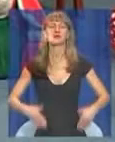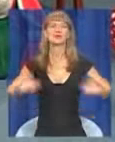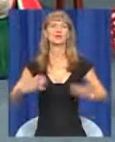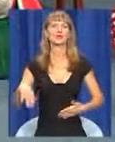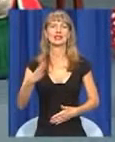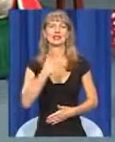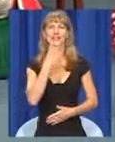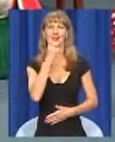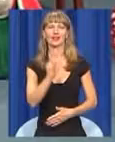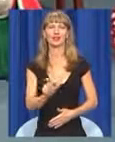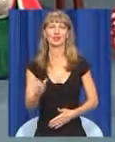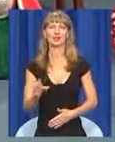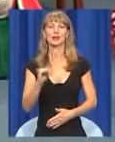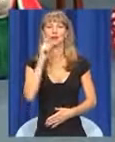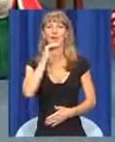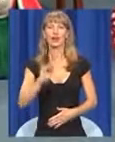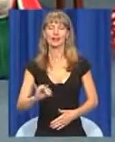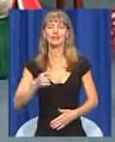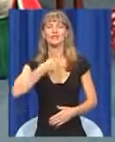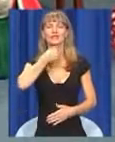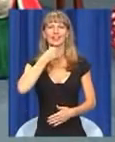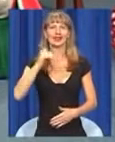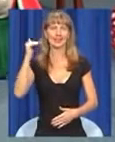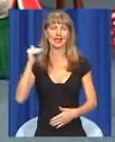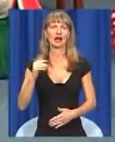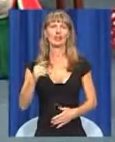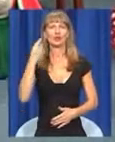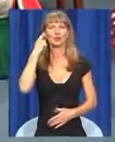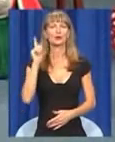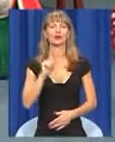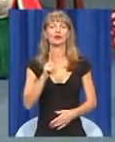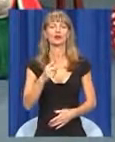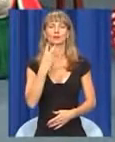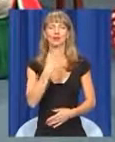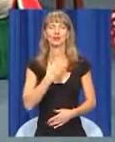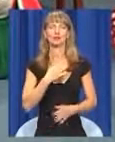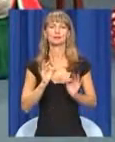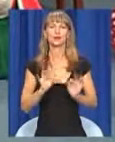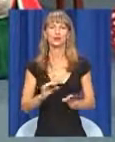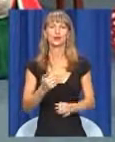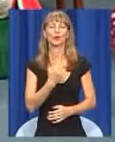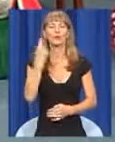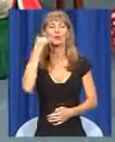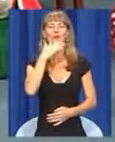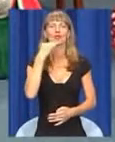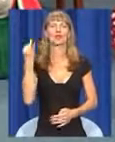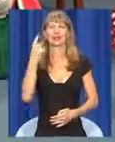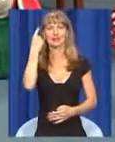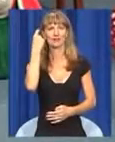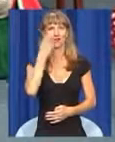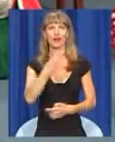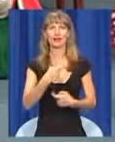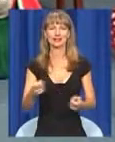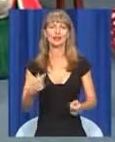привіт усім нашим телеглядачам, і маленьким, і великим. Сподіваюсь, ви вимкнули нас не даремно, тому що хочете дізнатися багато цікавої